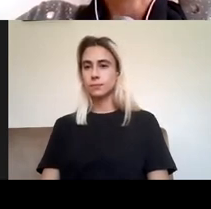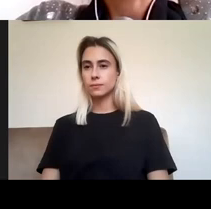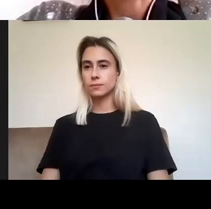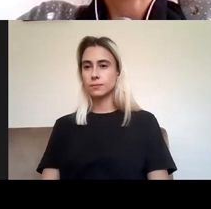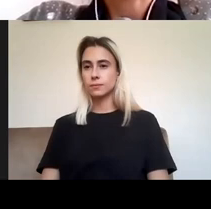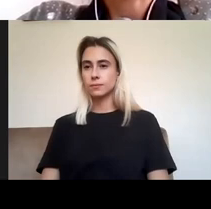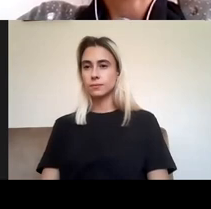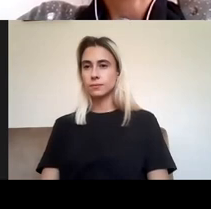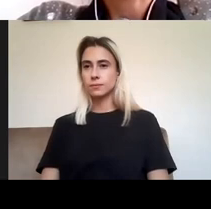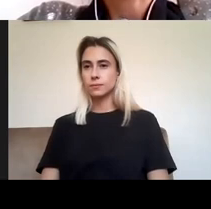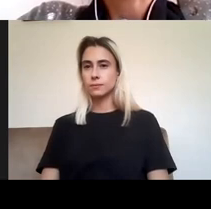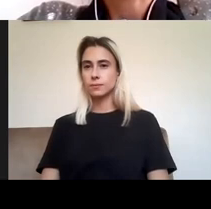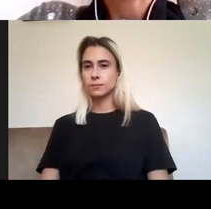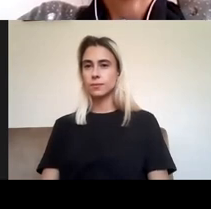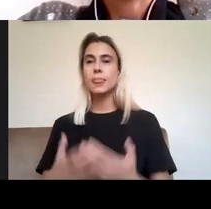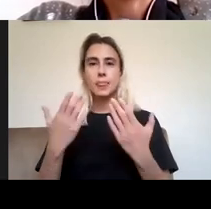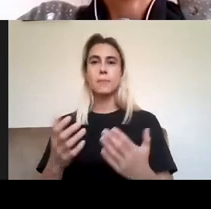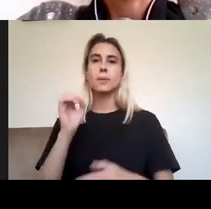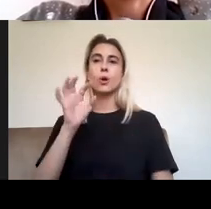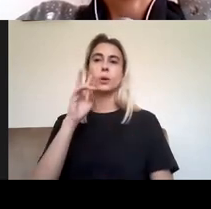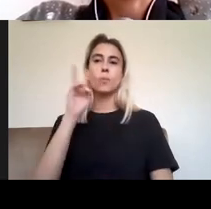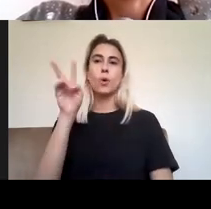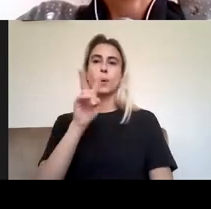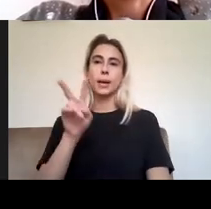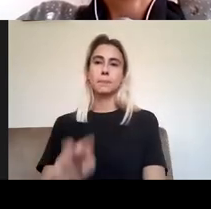Tabii. Hocam bir bakayım isterseniz.